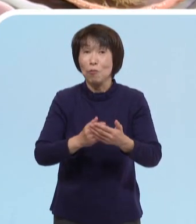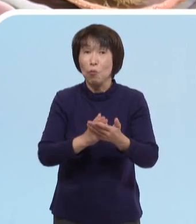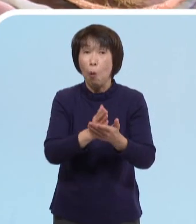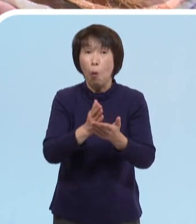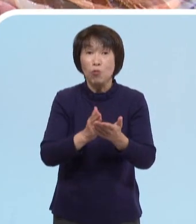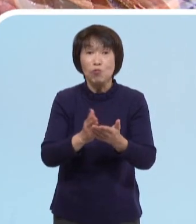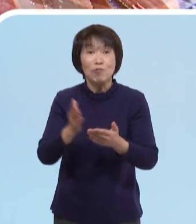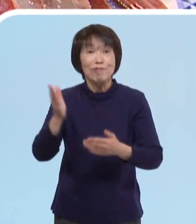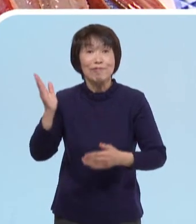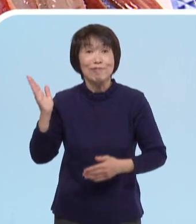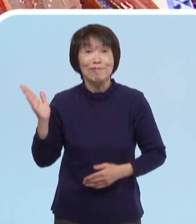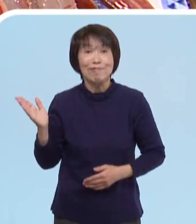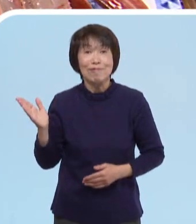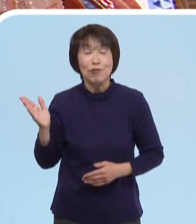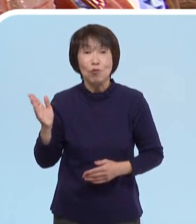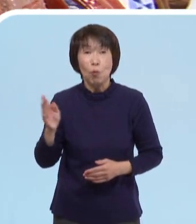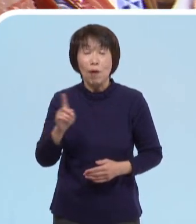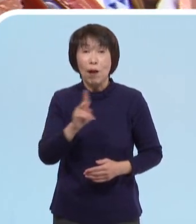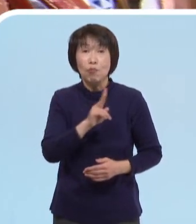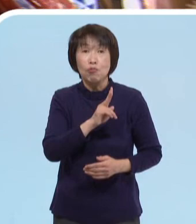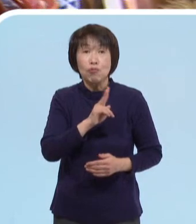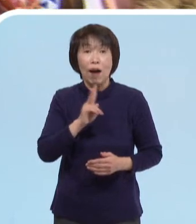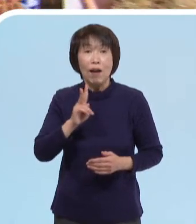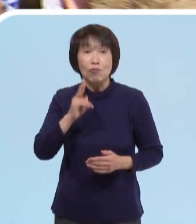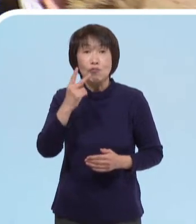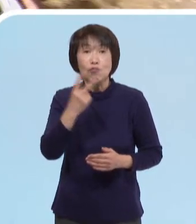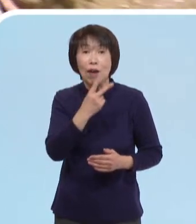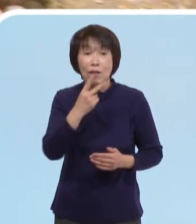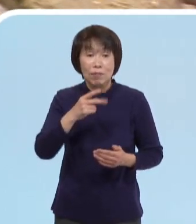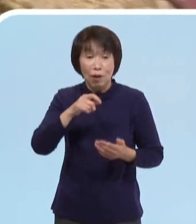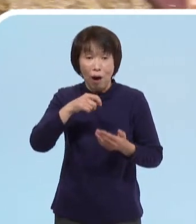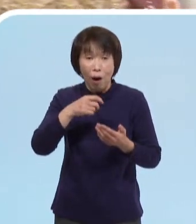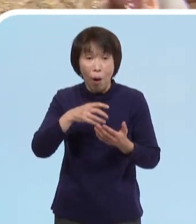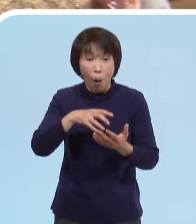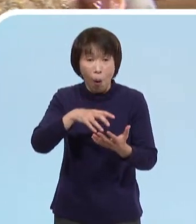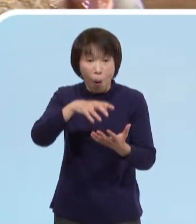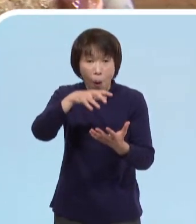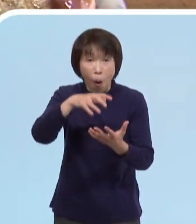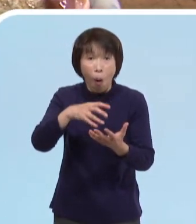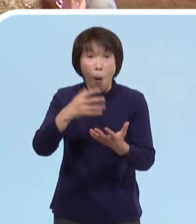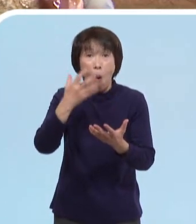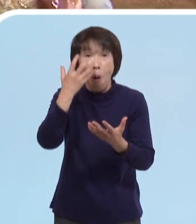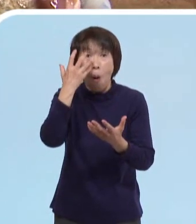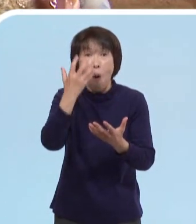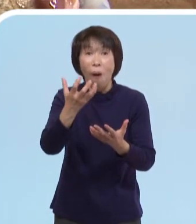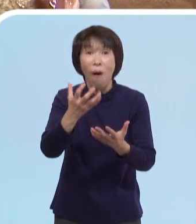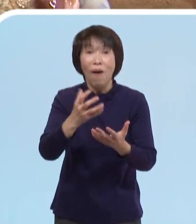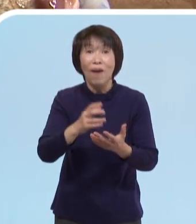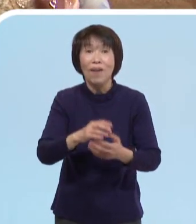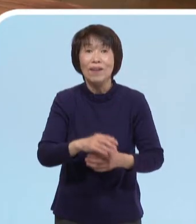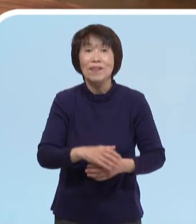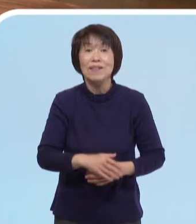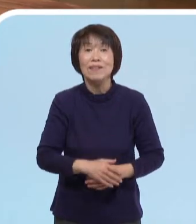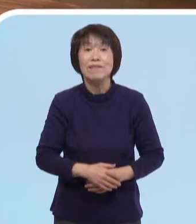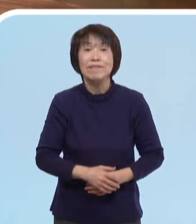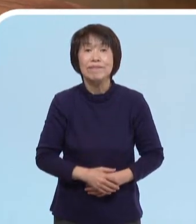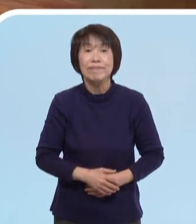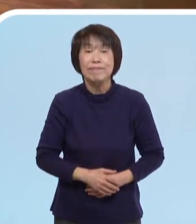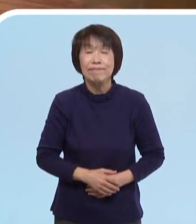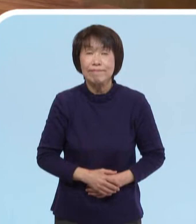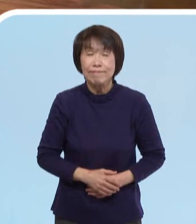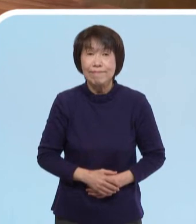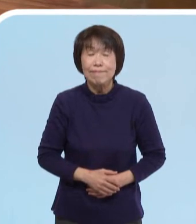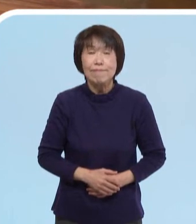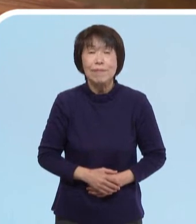がこちら。この量でなんと2人前とは。どんだけ。 はい、こち